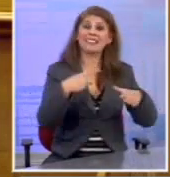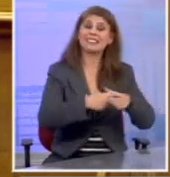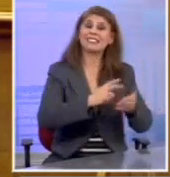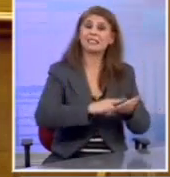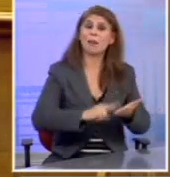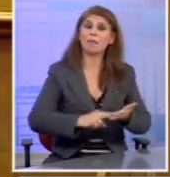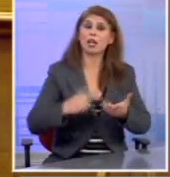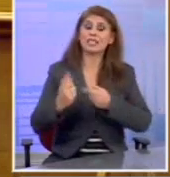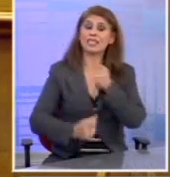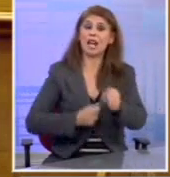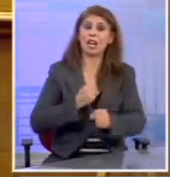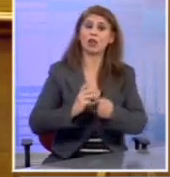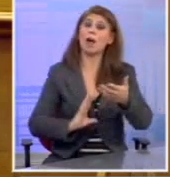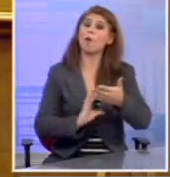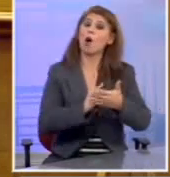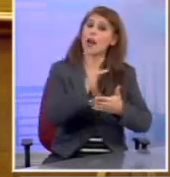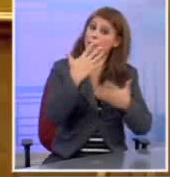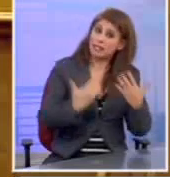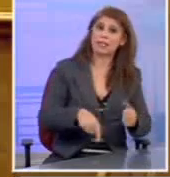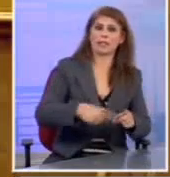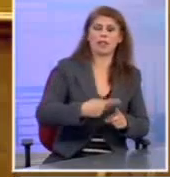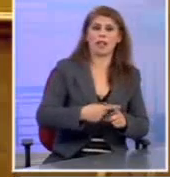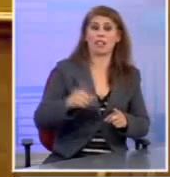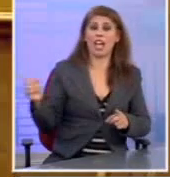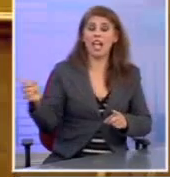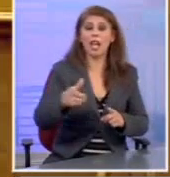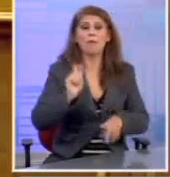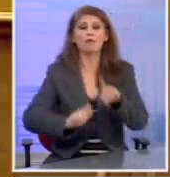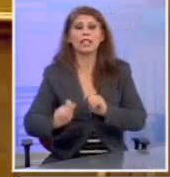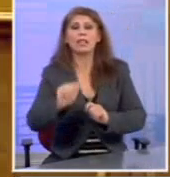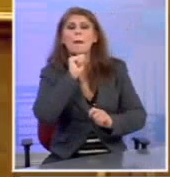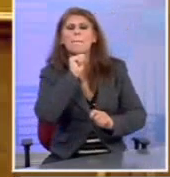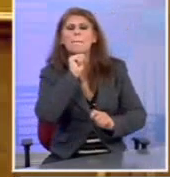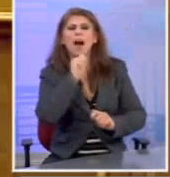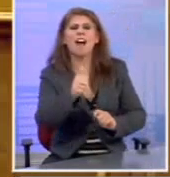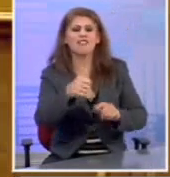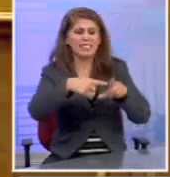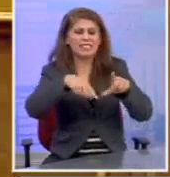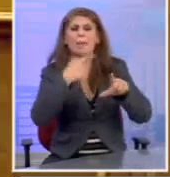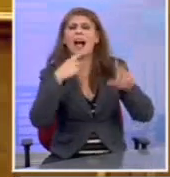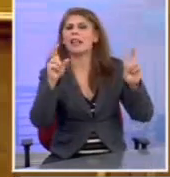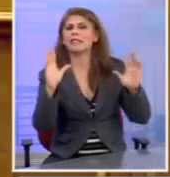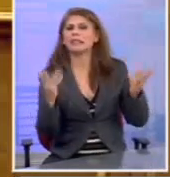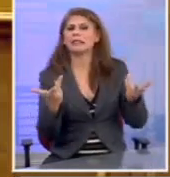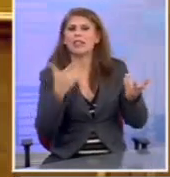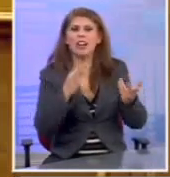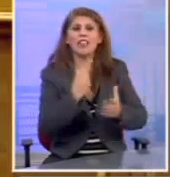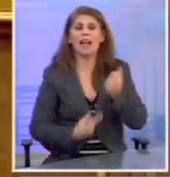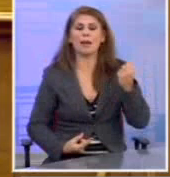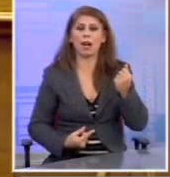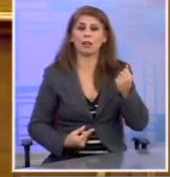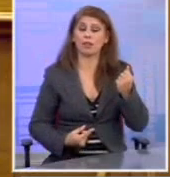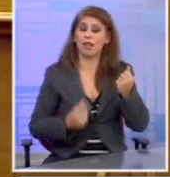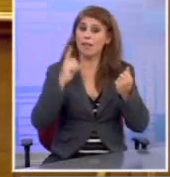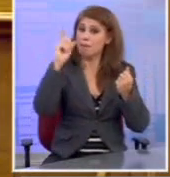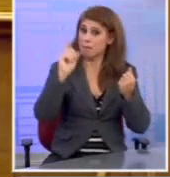της ανάπτυξης, εσείς που δημιουργήσατε τις μαύρες τρύπες τώρα στα χρόνια της κρίσης, μήπως